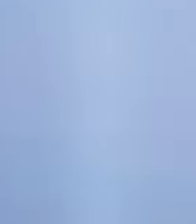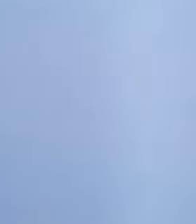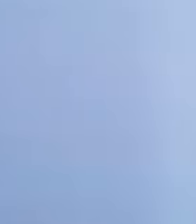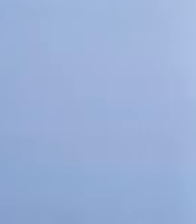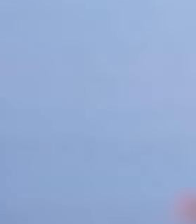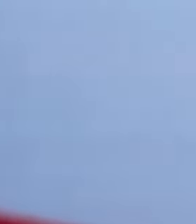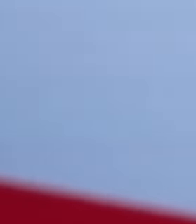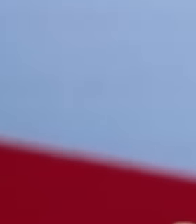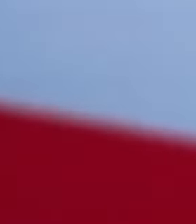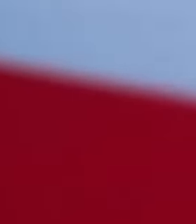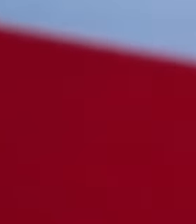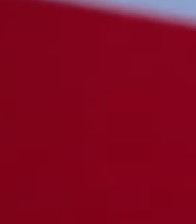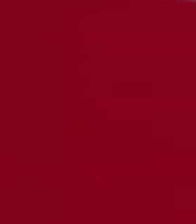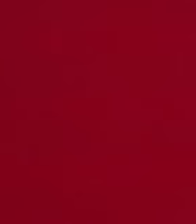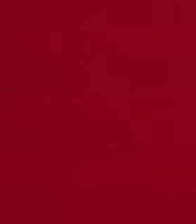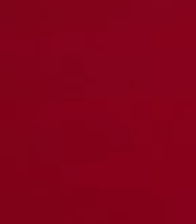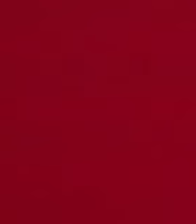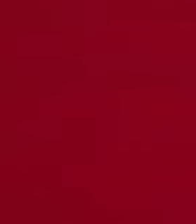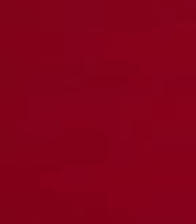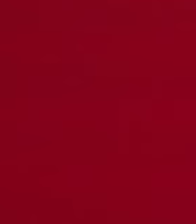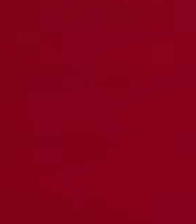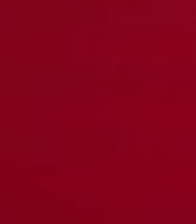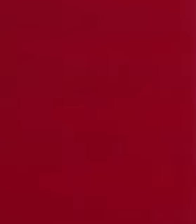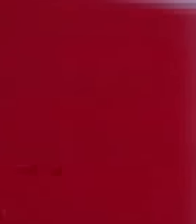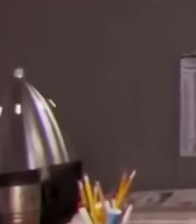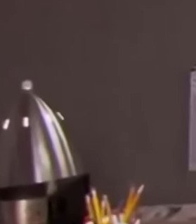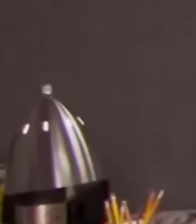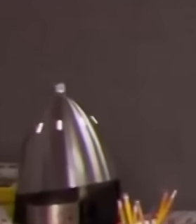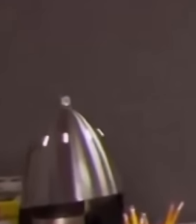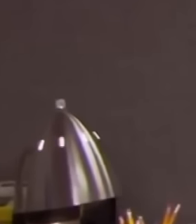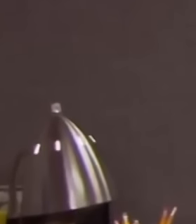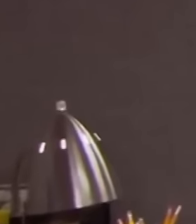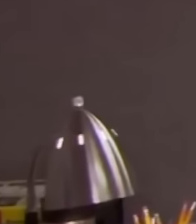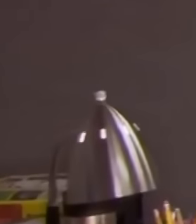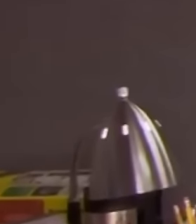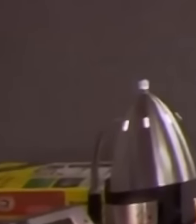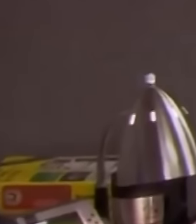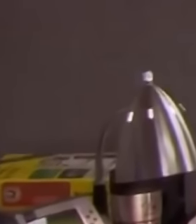Podatek kasowy, to znaczy zapłacicie podatek dopiero wtedy, kiedy będzie faktura.